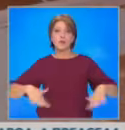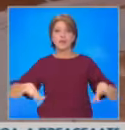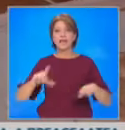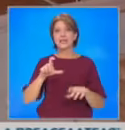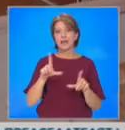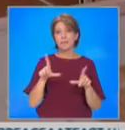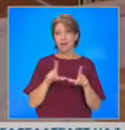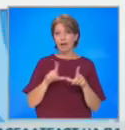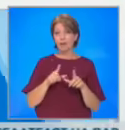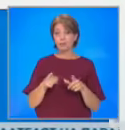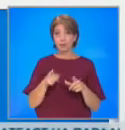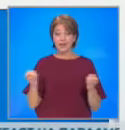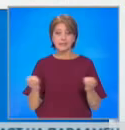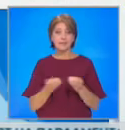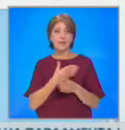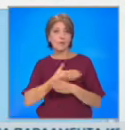продължи 2 дни.